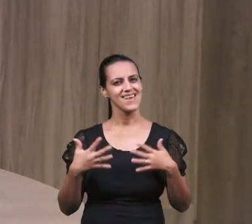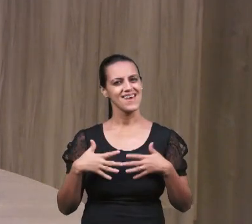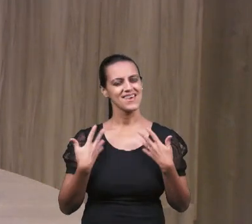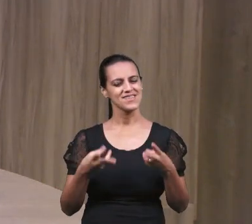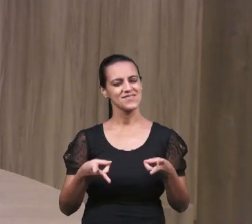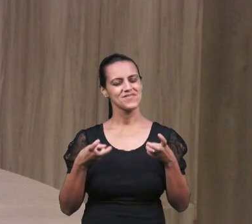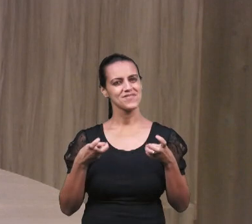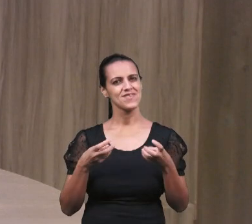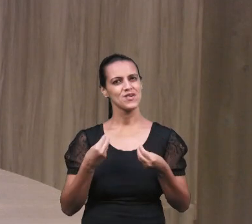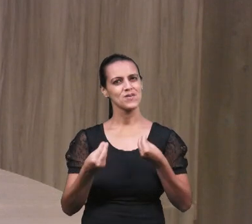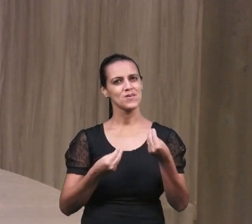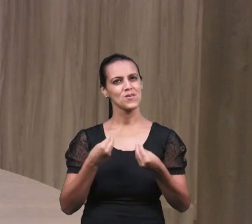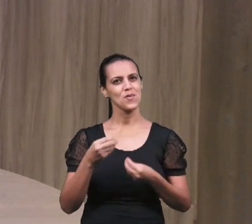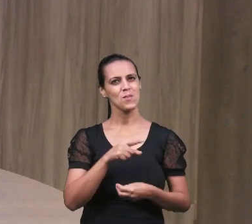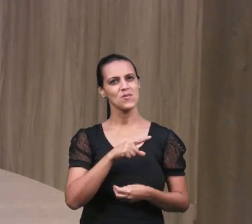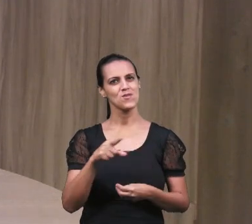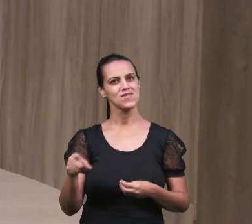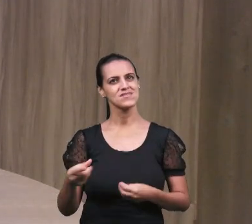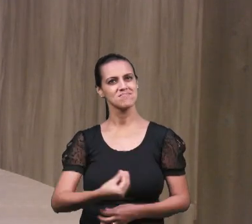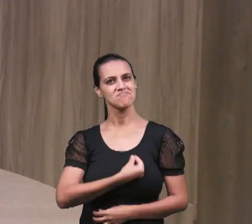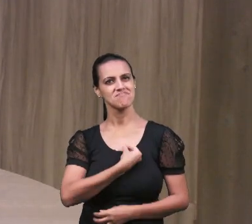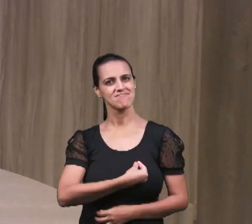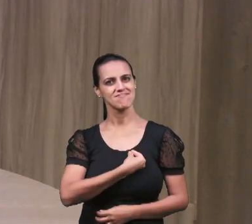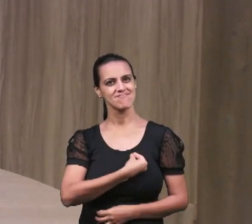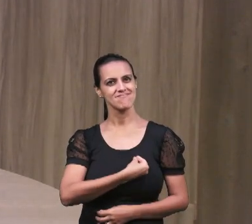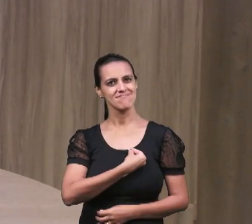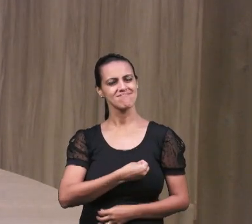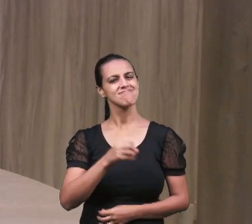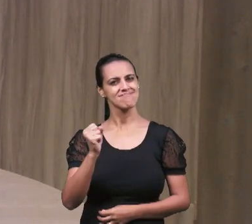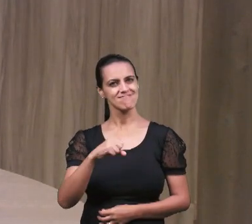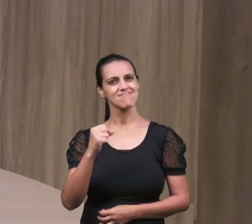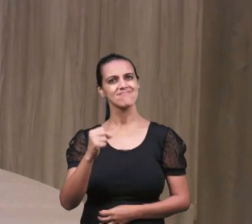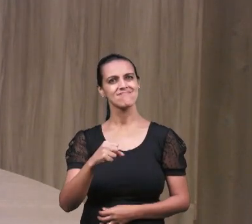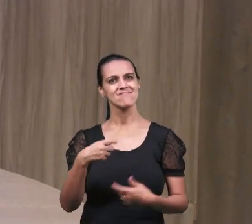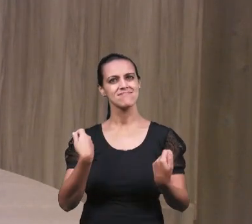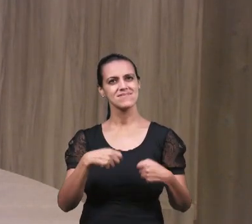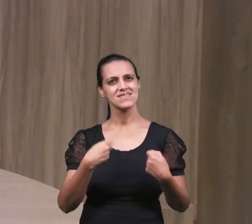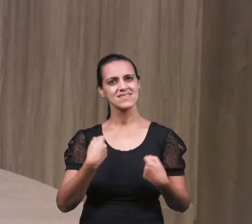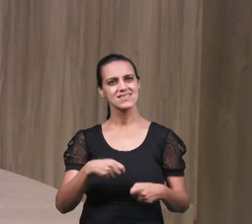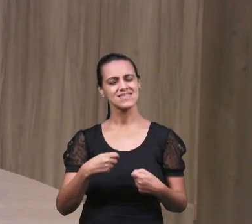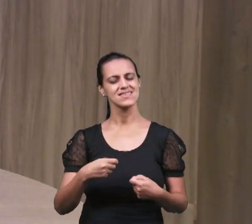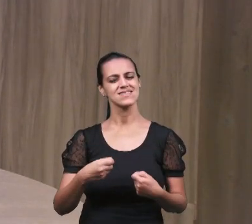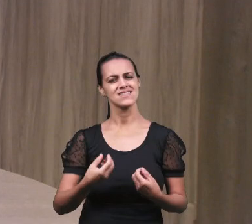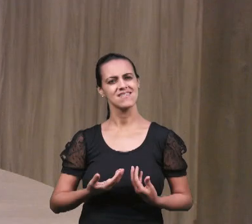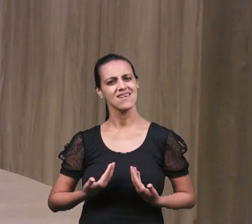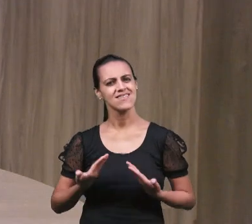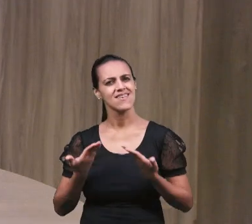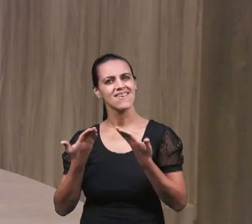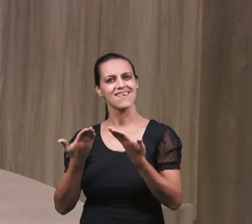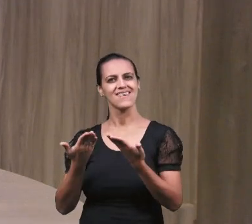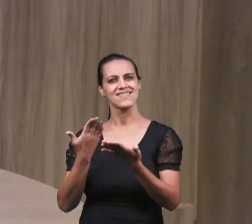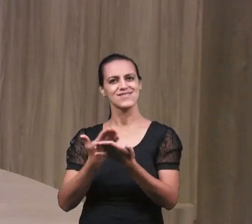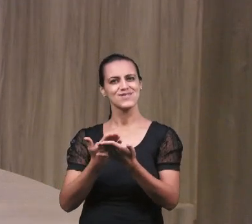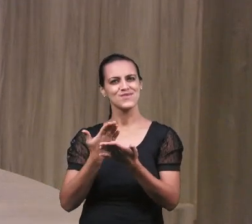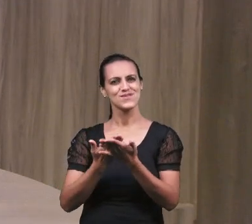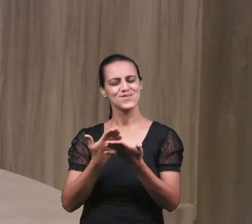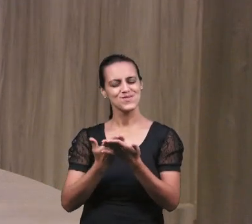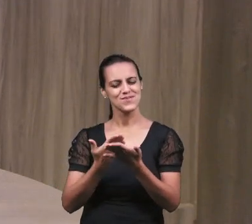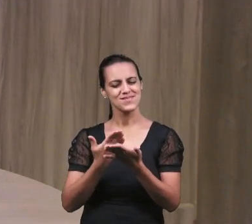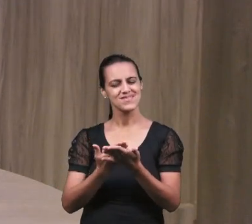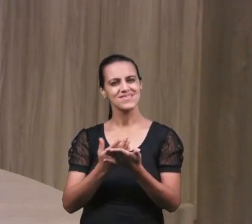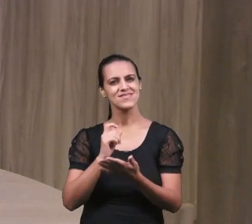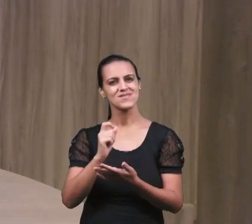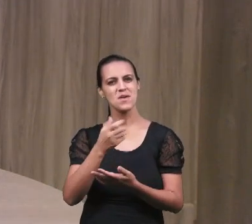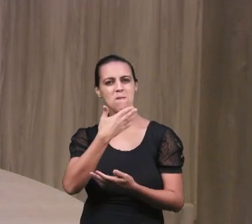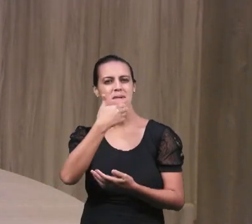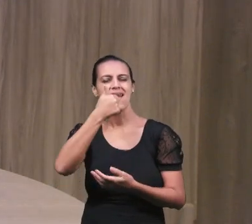voir votre participation. C'est exactement ça. Nous allons nous dédier, étudier beaucoup pour donner